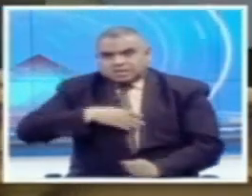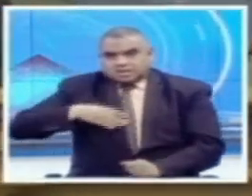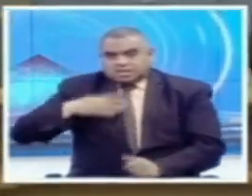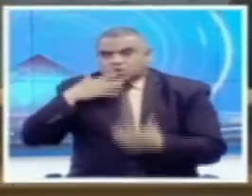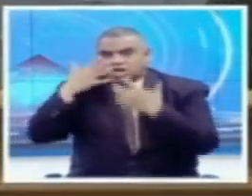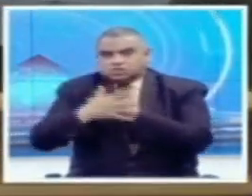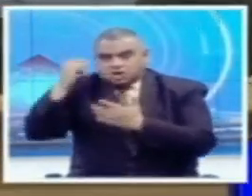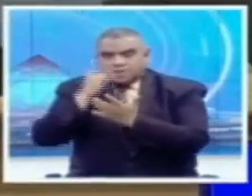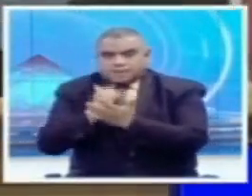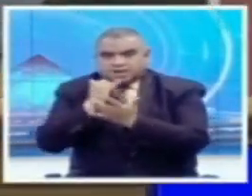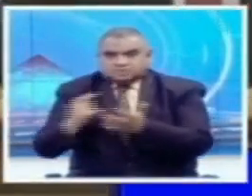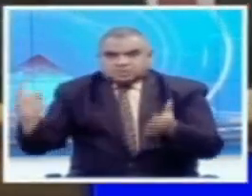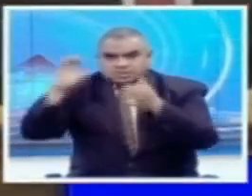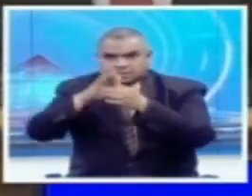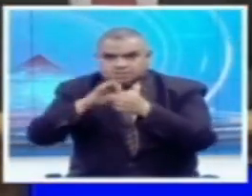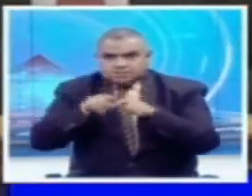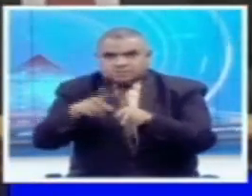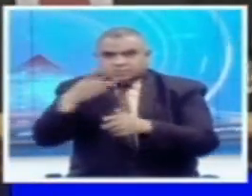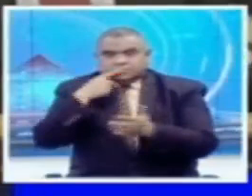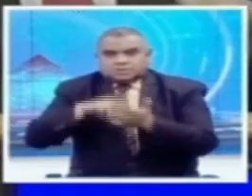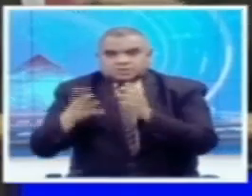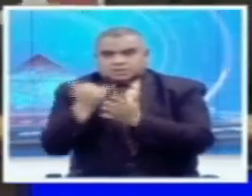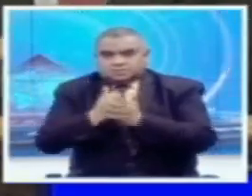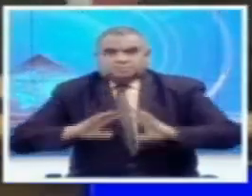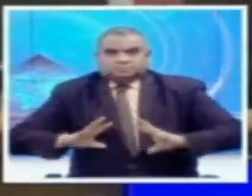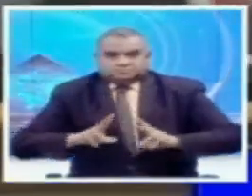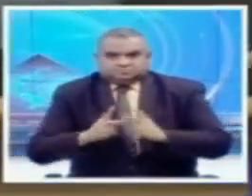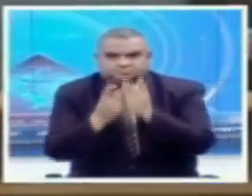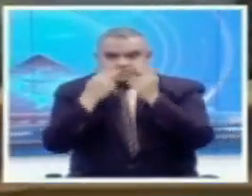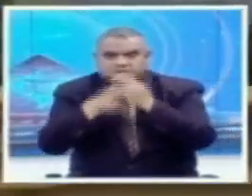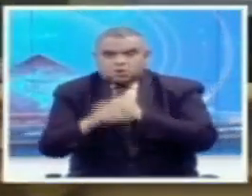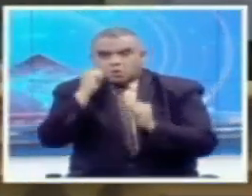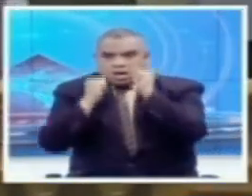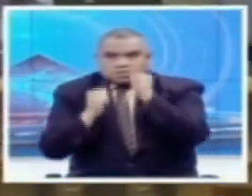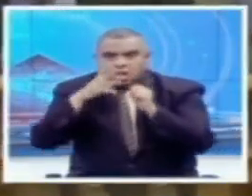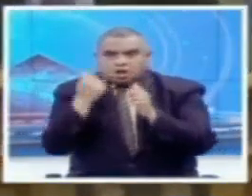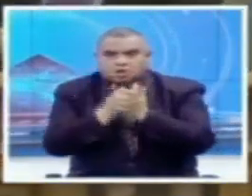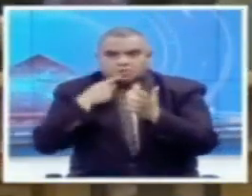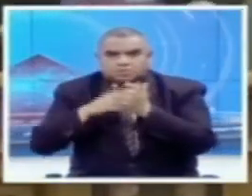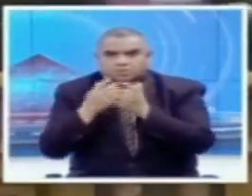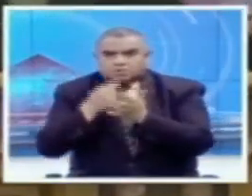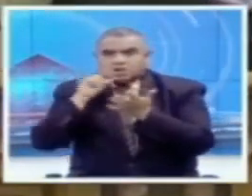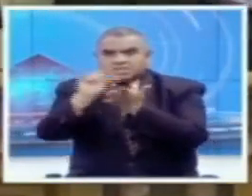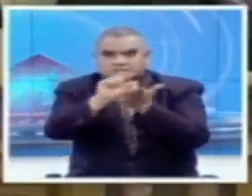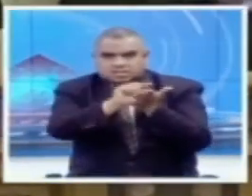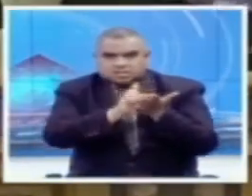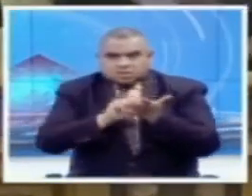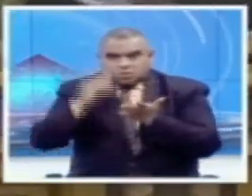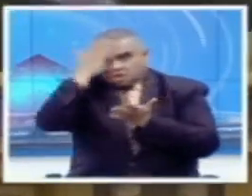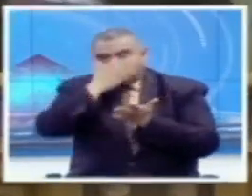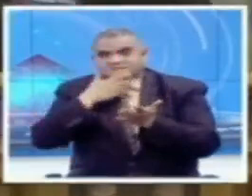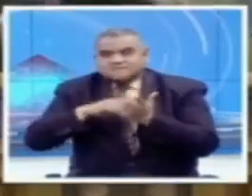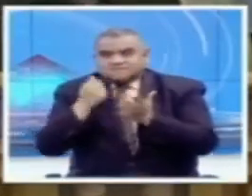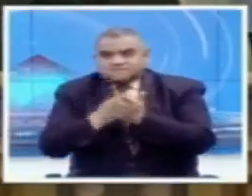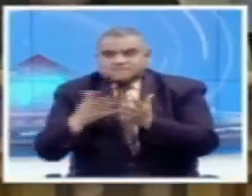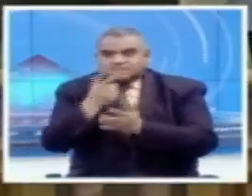سكاتيك. الاتفاق الإطاري يشمل تدعيم البنية التحتية في مجالات الطاقة بعدد من الدول الإفريقية وتعزيز أمن